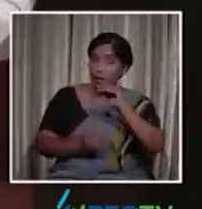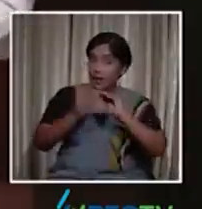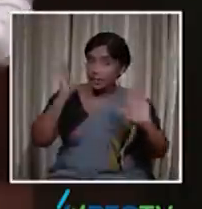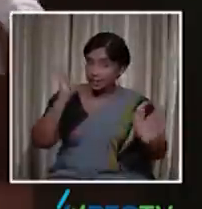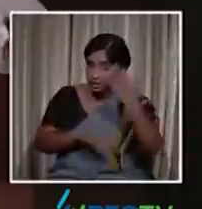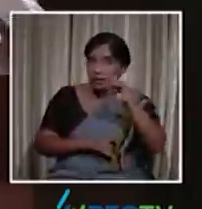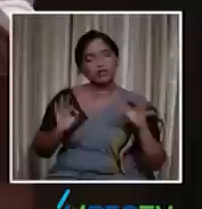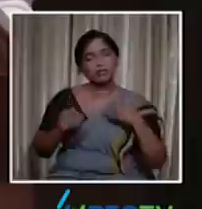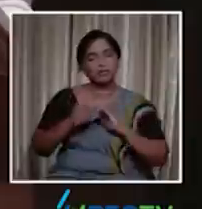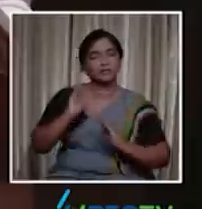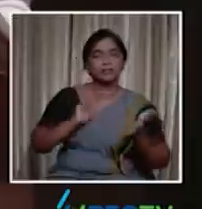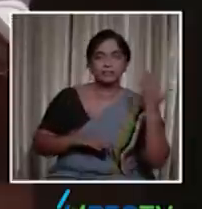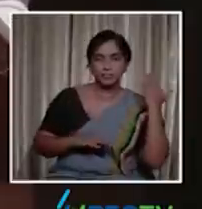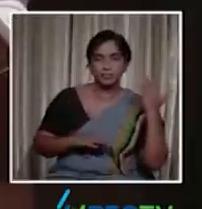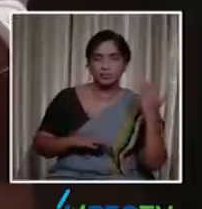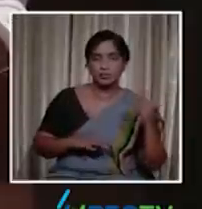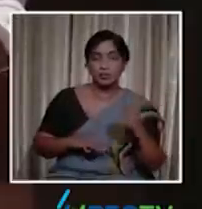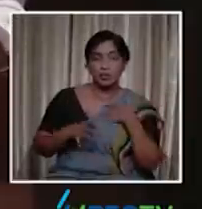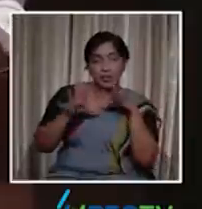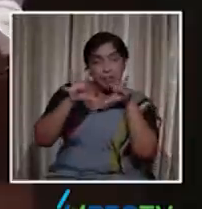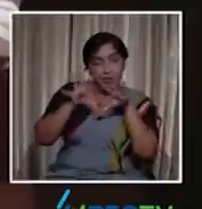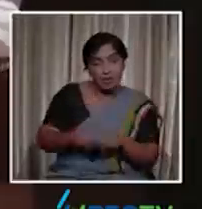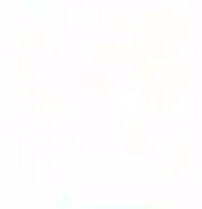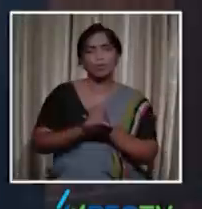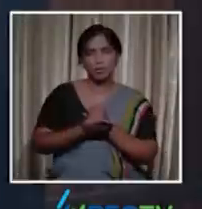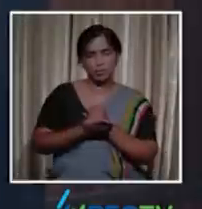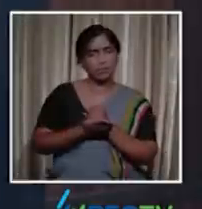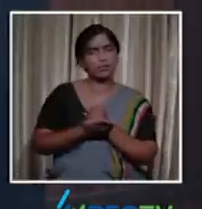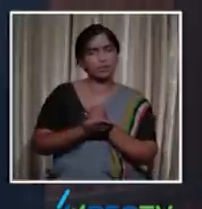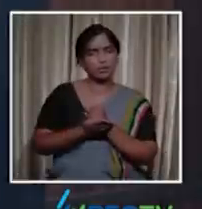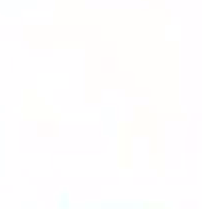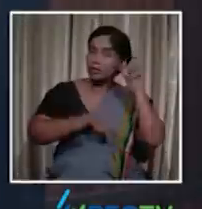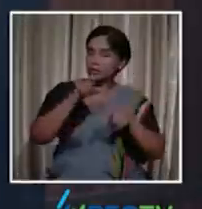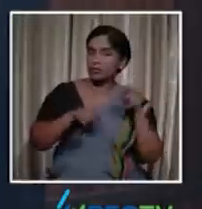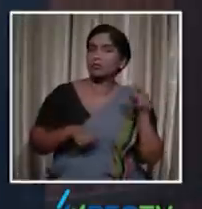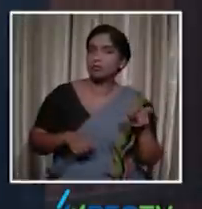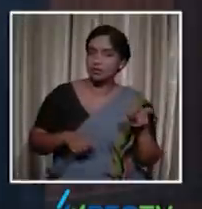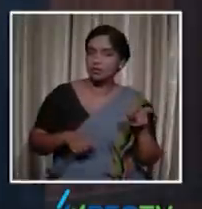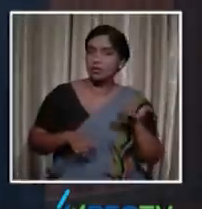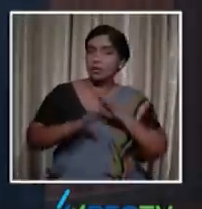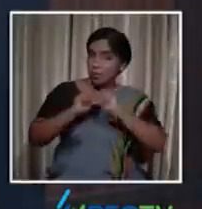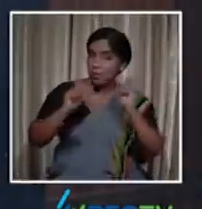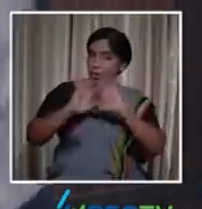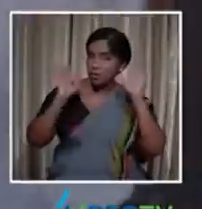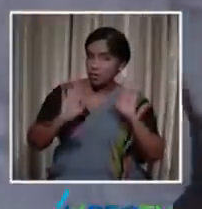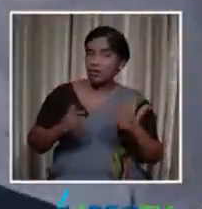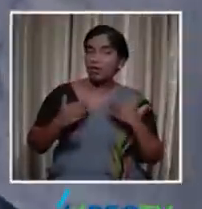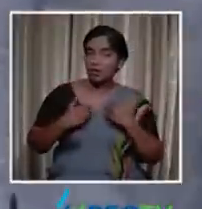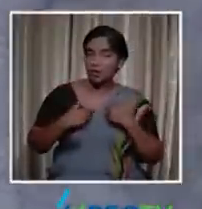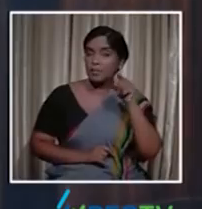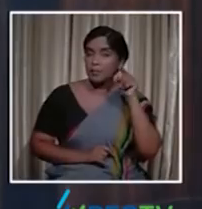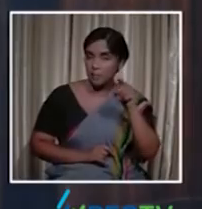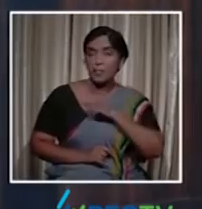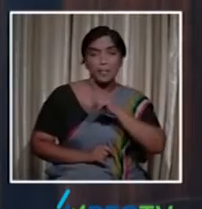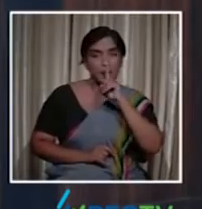කියලා අපි සූදානම් ගෙදර යන මේවා බූවල්ල වගේ බදාගෙන ඉන්න යන්නේ නැහැ සියලු දේ විනාශ කළා හැබැයි ඒ විනාශ වුණා කියලා මම මේ සභාවේ ඇවිල්ලා